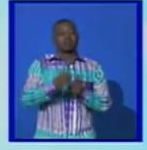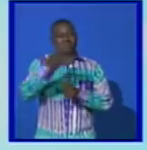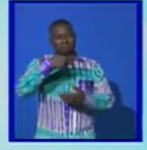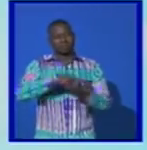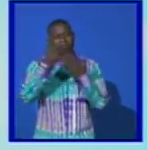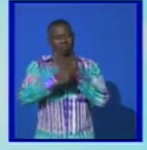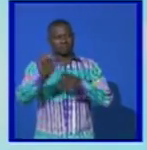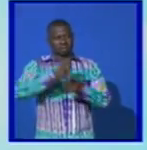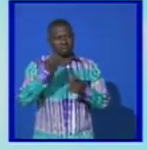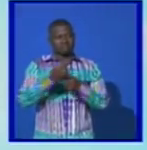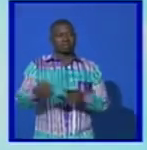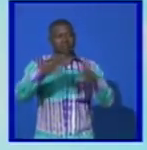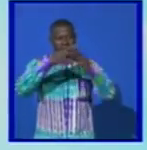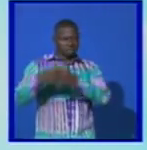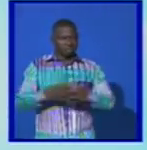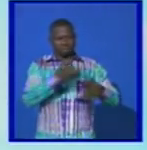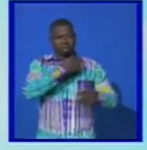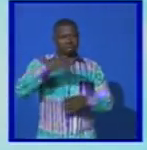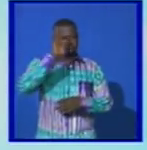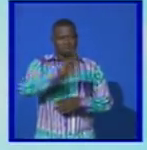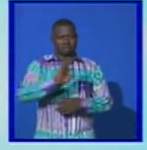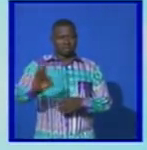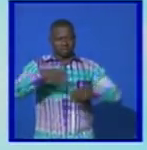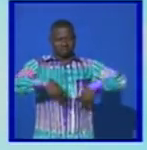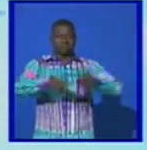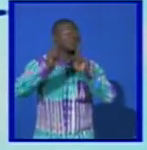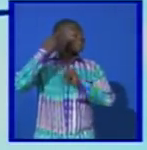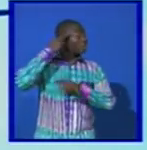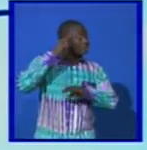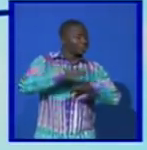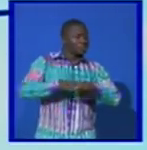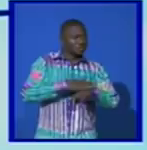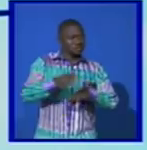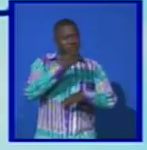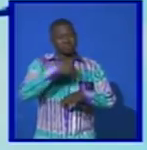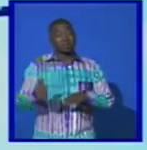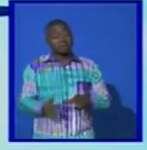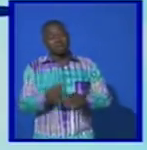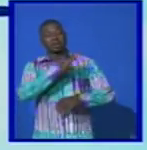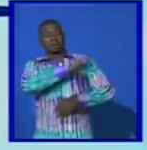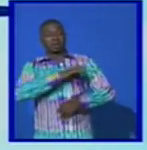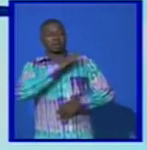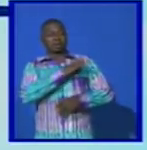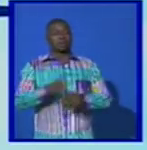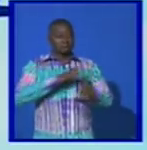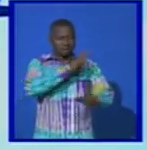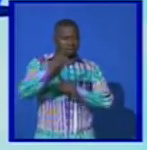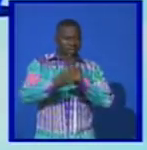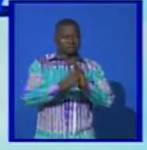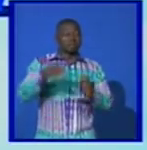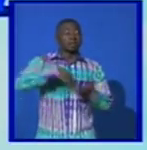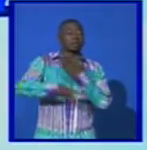États-Unis et le Burkina. Cette rencontre a permis de se pencher sur les actes et comportements citoyens à tous les niveaux, dans les affaires comme